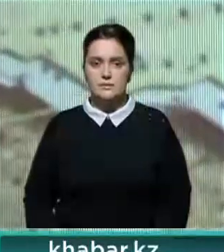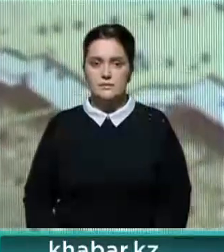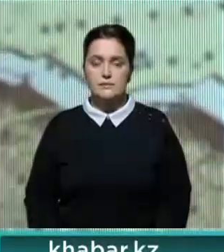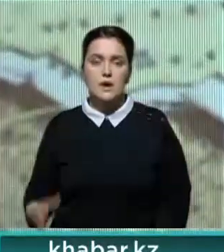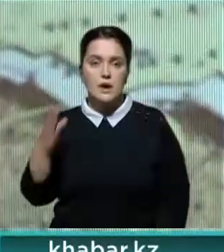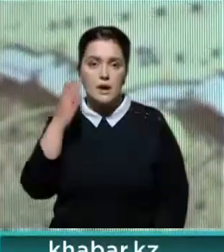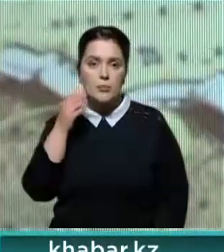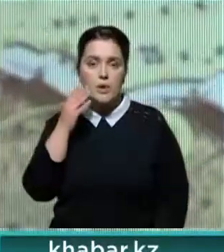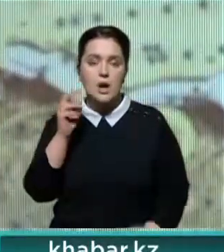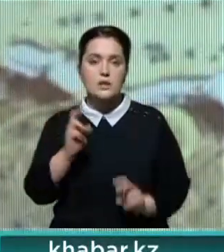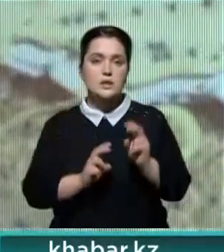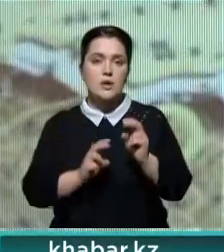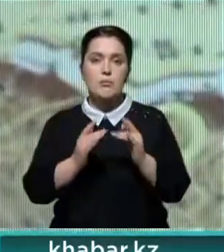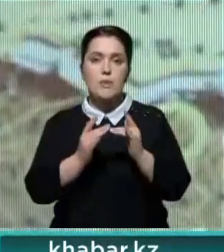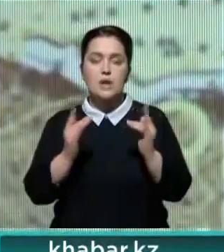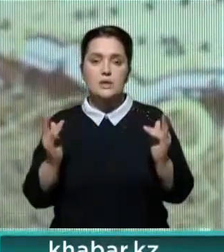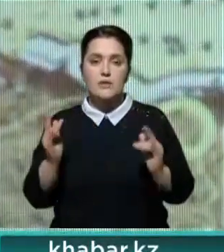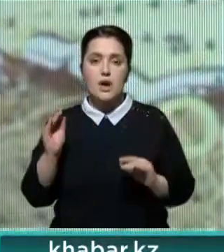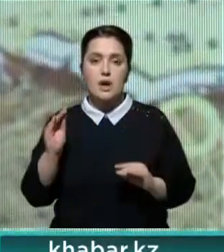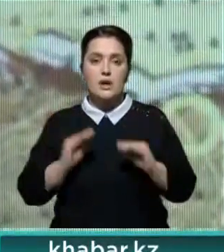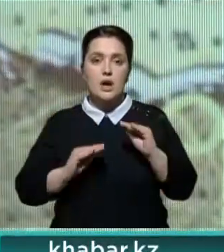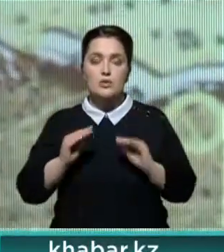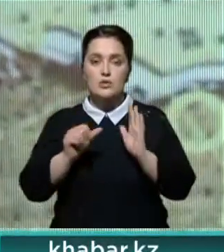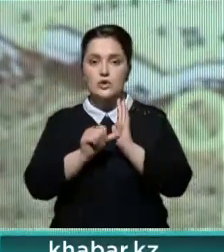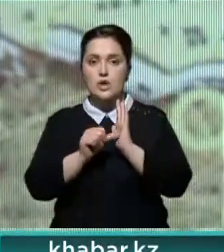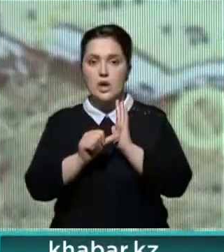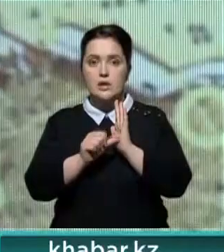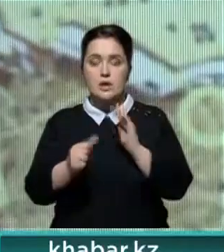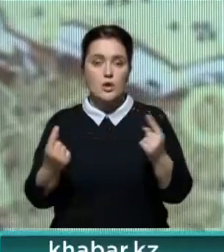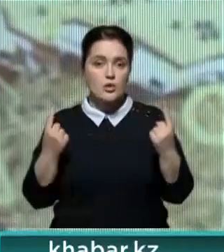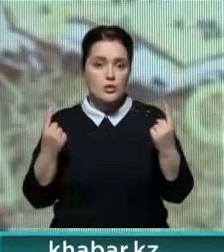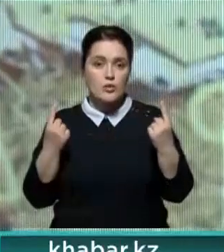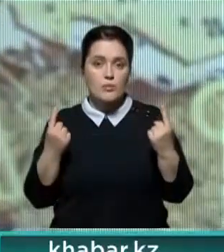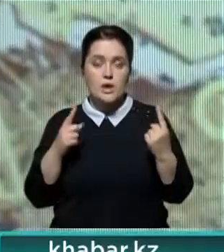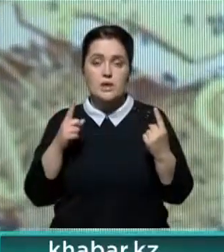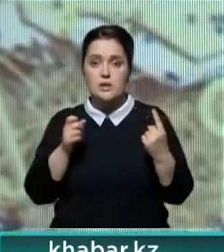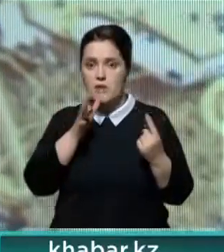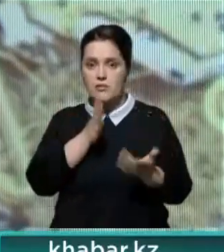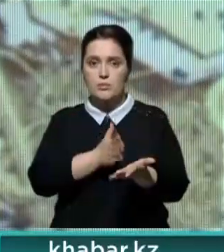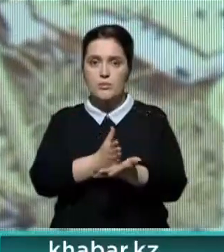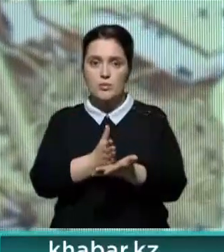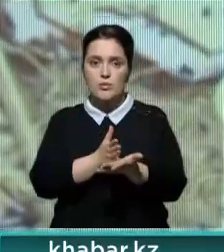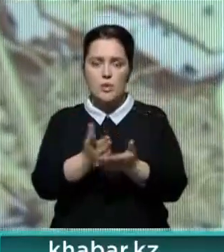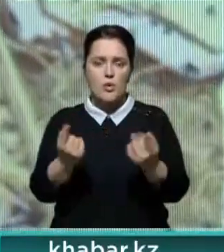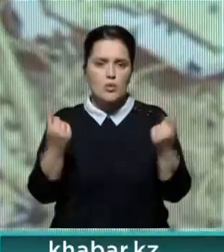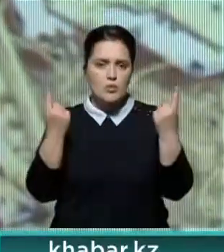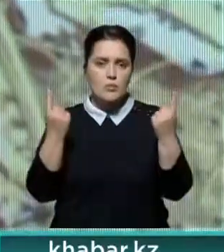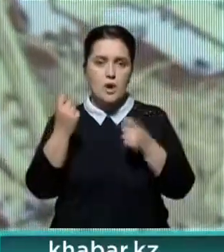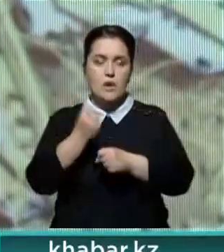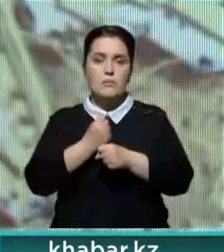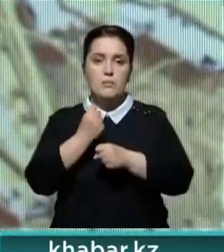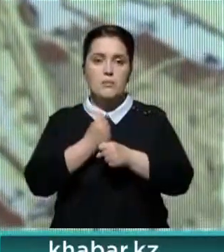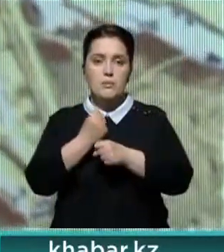Алматинский завод мостовых конструкций отмечает свое 60-летие за годы своей деятельности он стал пожалуй крупнейшим